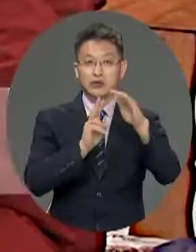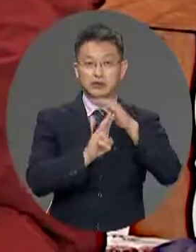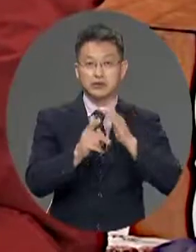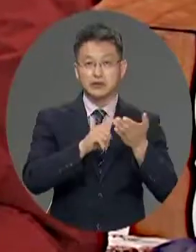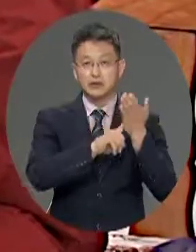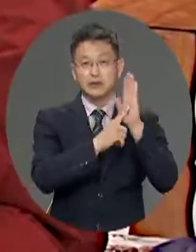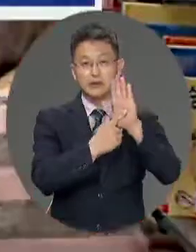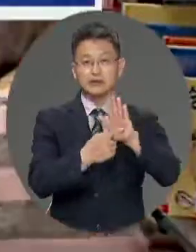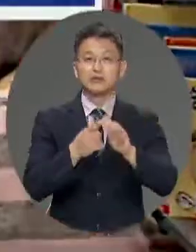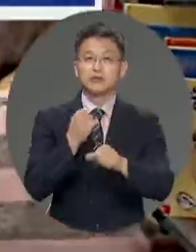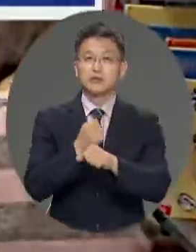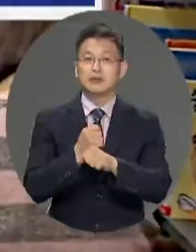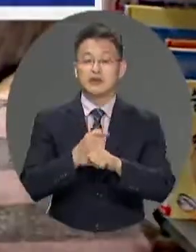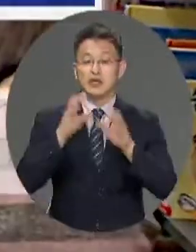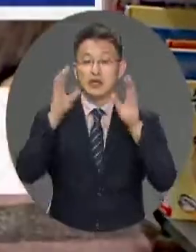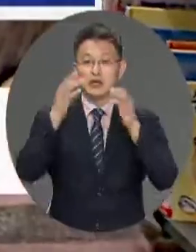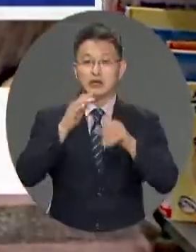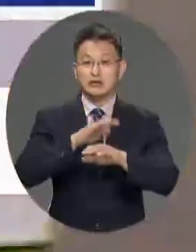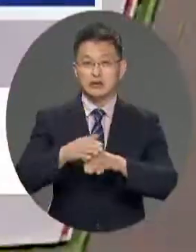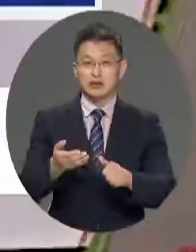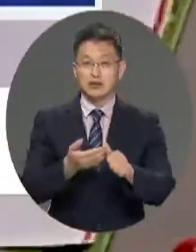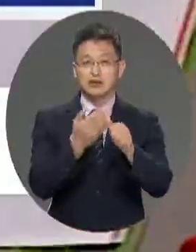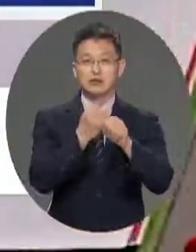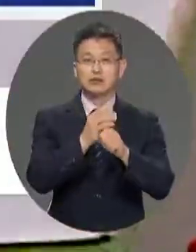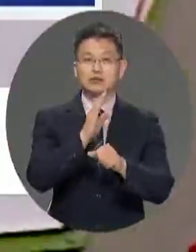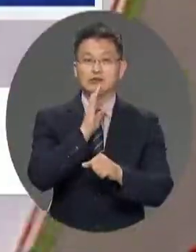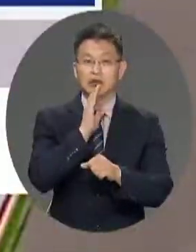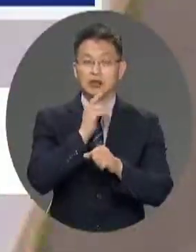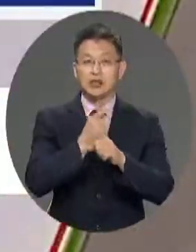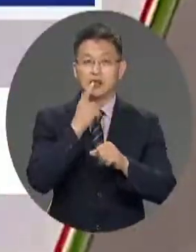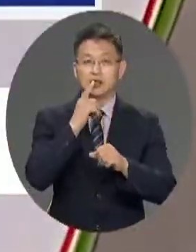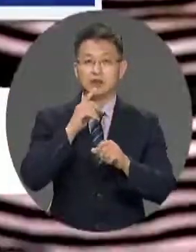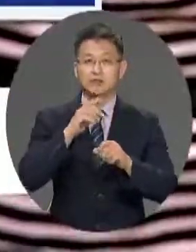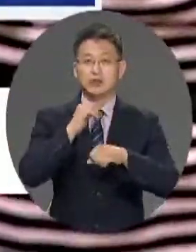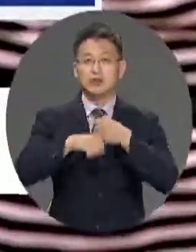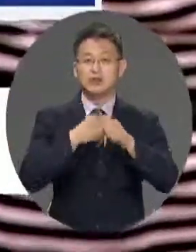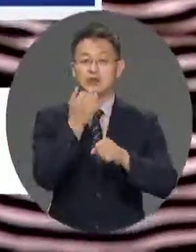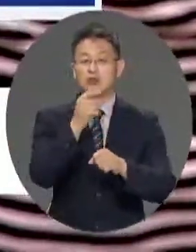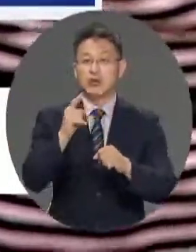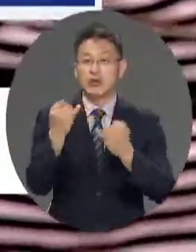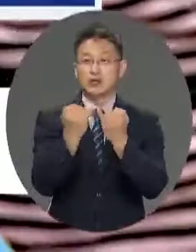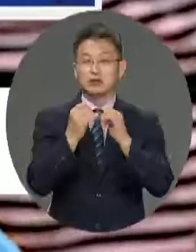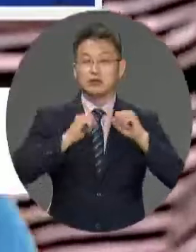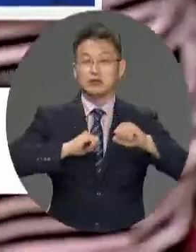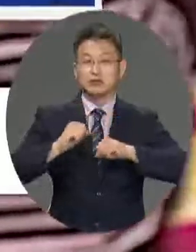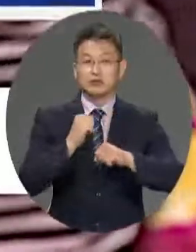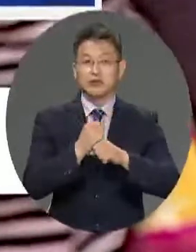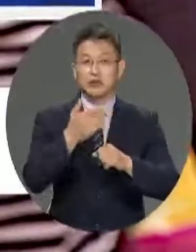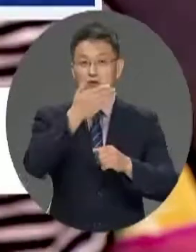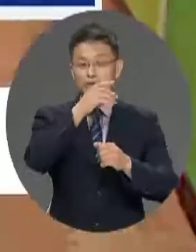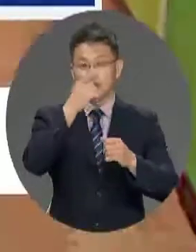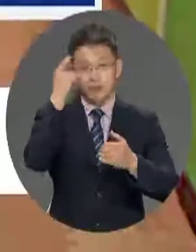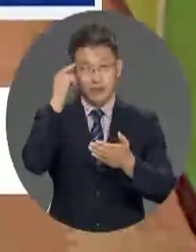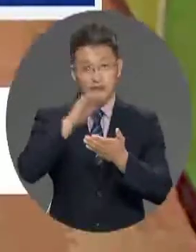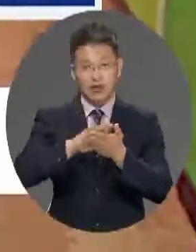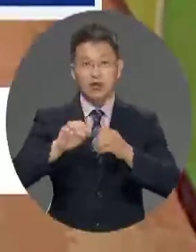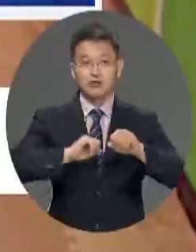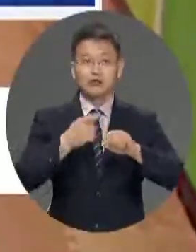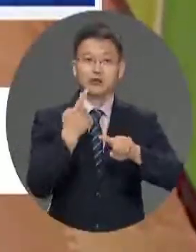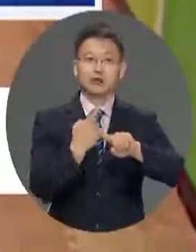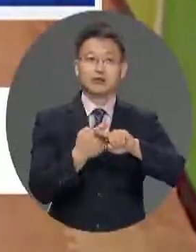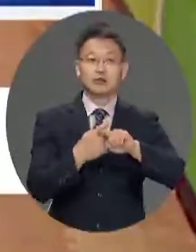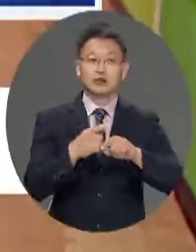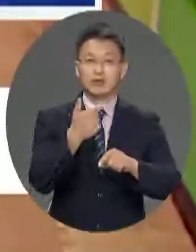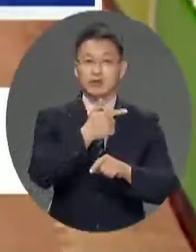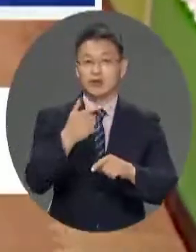왔습니다 아이들의 다이키 원한게 곳 이제 에게 민 좋아 여성운동 평화 운동이 달아 그래서